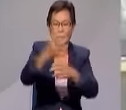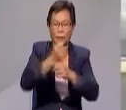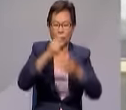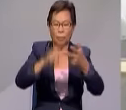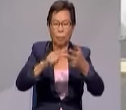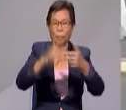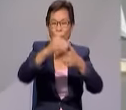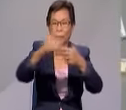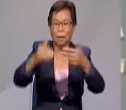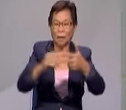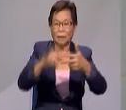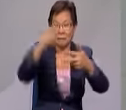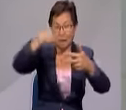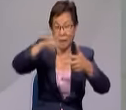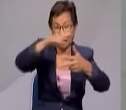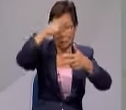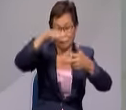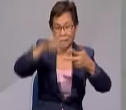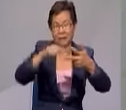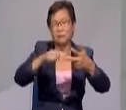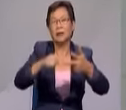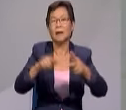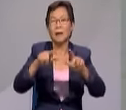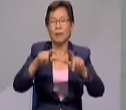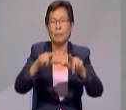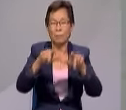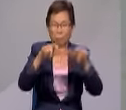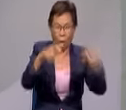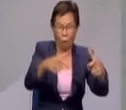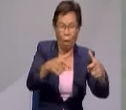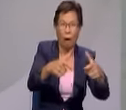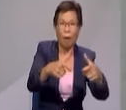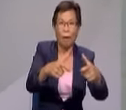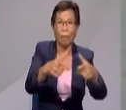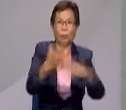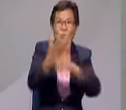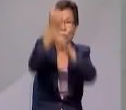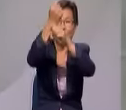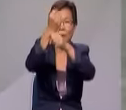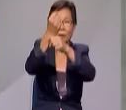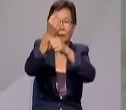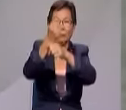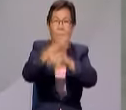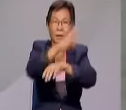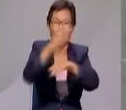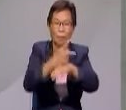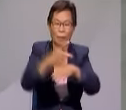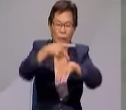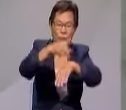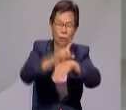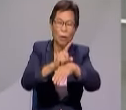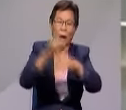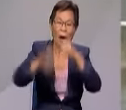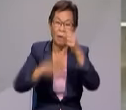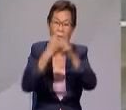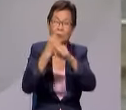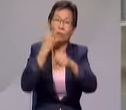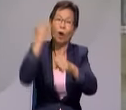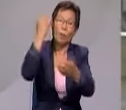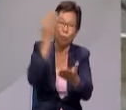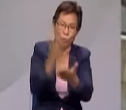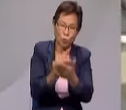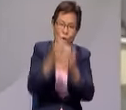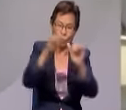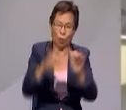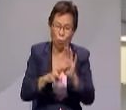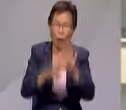Thailand. Sebelum itu, kesemua pelayar acara berpasukan ini turut telah muncul juara kebangsaan di Port Dickson akhir tahun lalu sekaligus membuktikan mereka layak